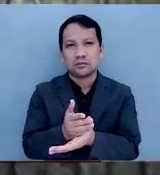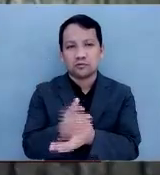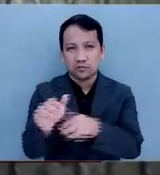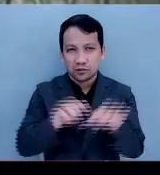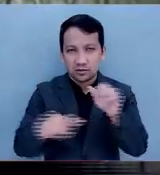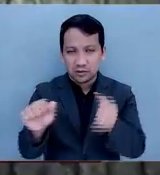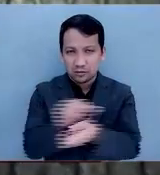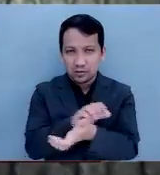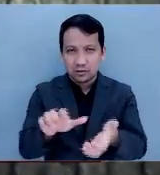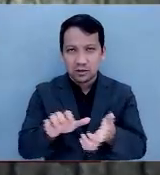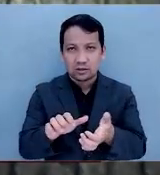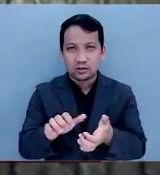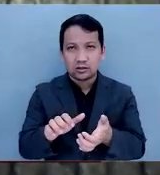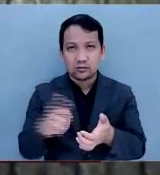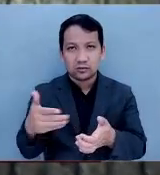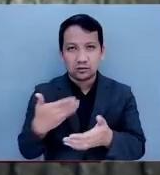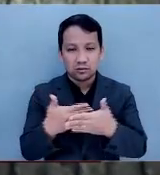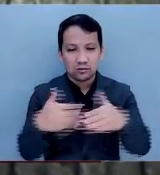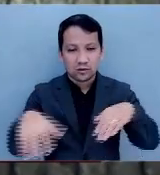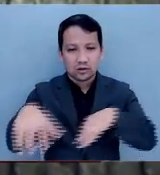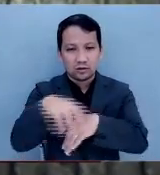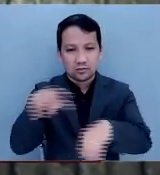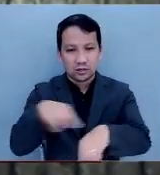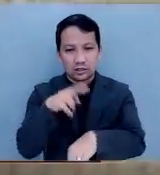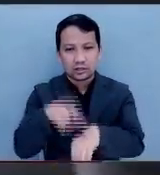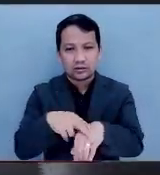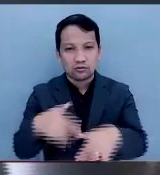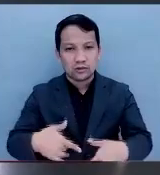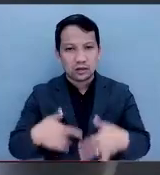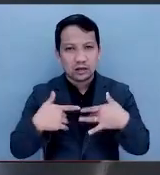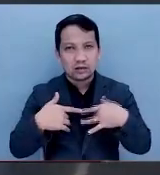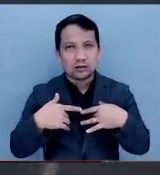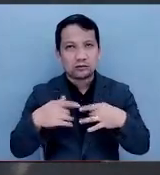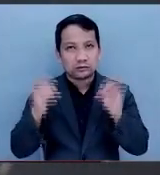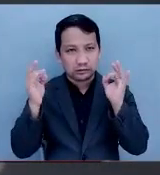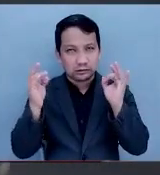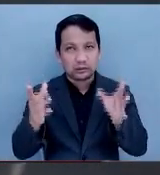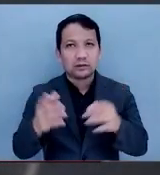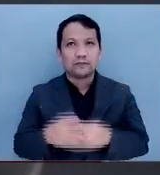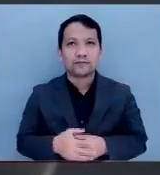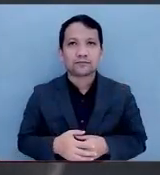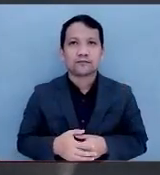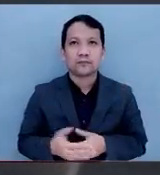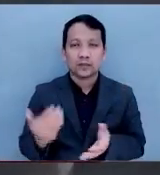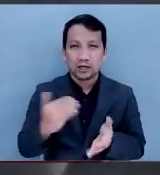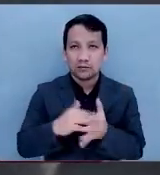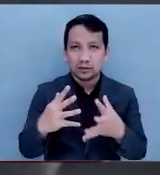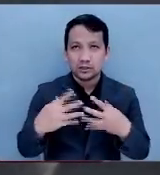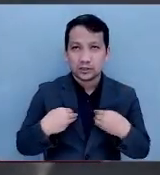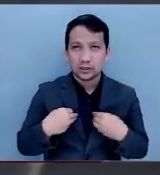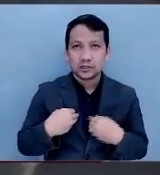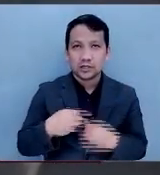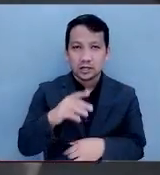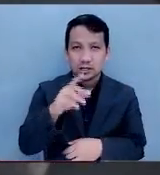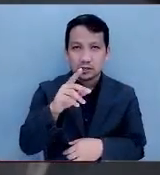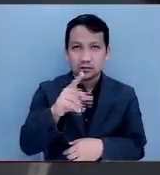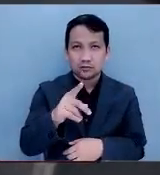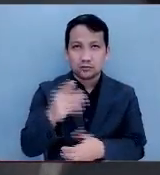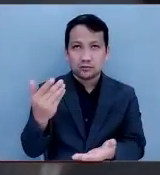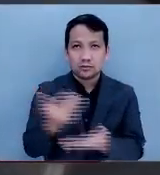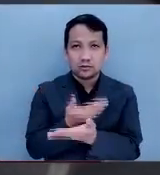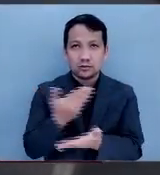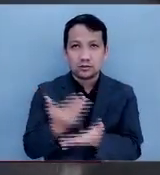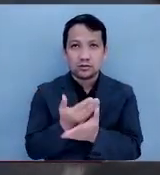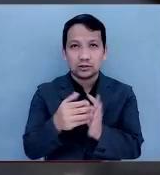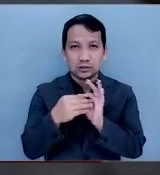lalo't kabuhayan ng mga nakatira malapit sa rehiyon ang nakasalalay dito. Kanina, tinanggap ng Philippine Air Force ang panibagong